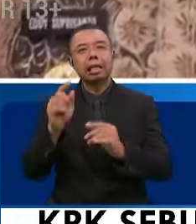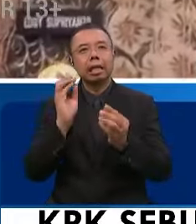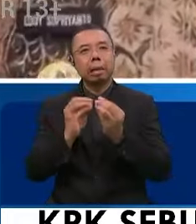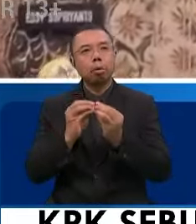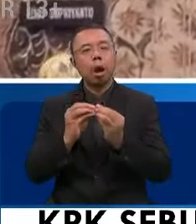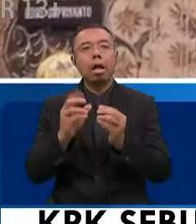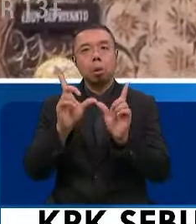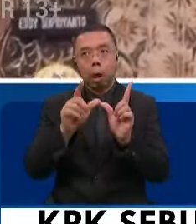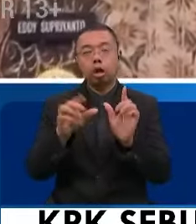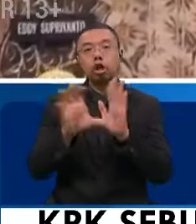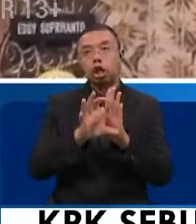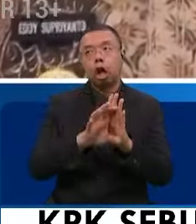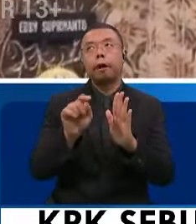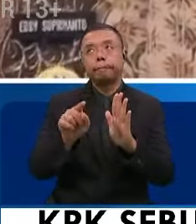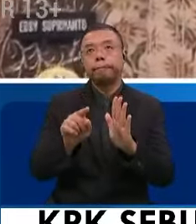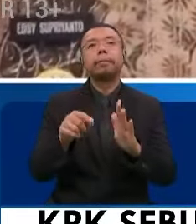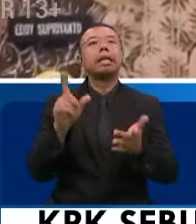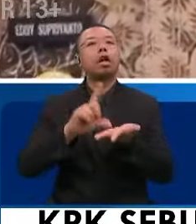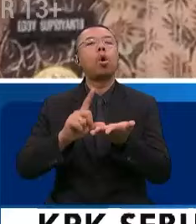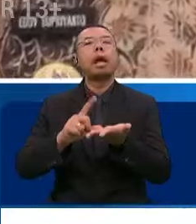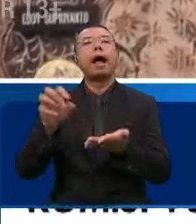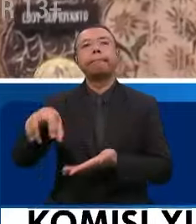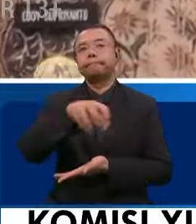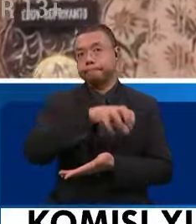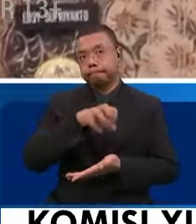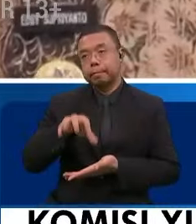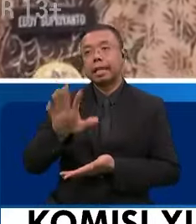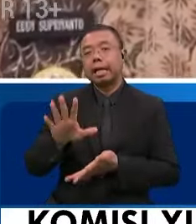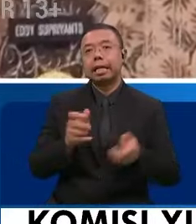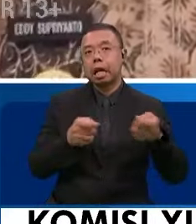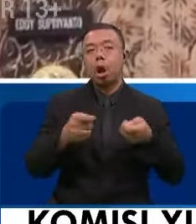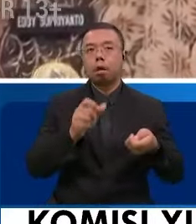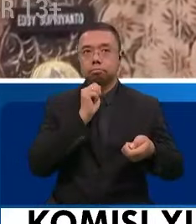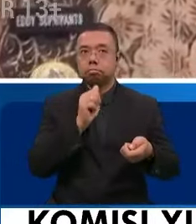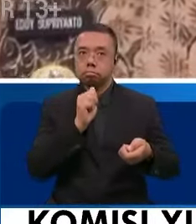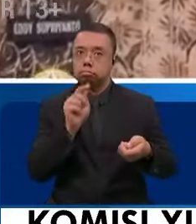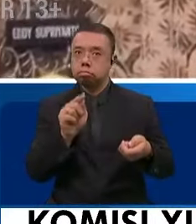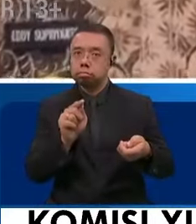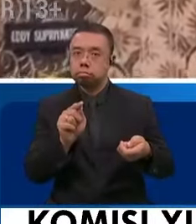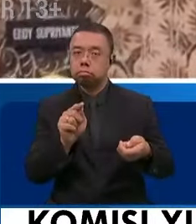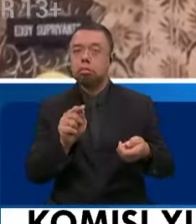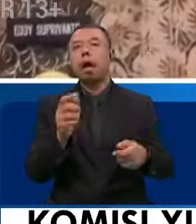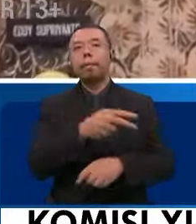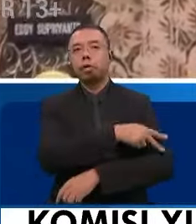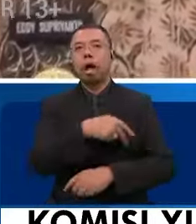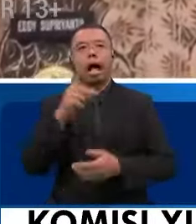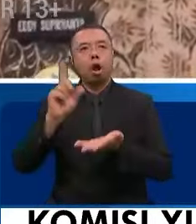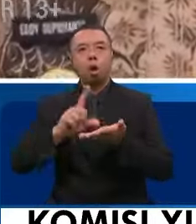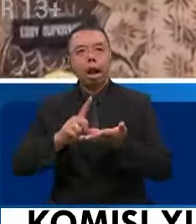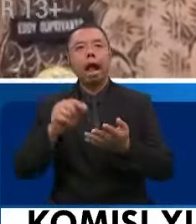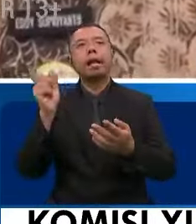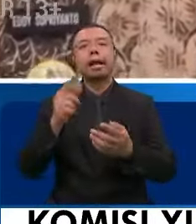warung di kelurahan-kelurahan yang nanti dikelola oleh petugas dari kelurahan dan